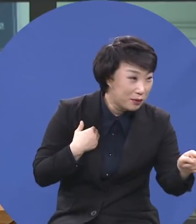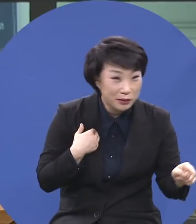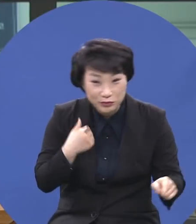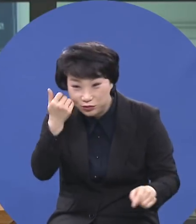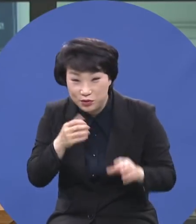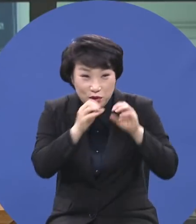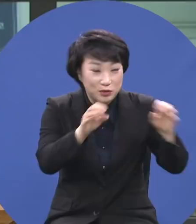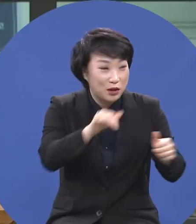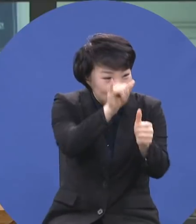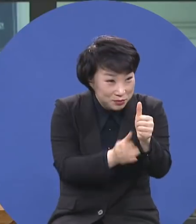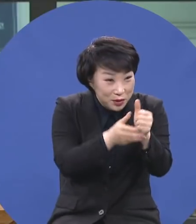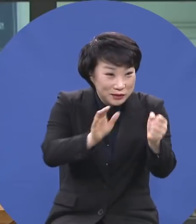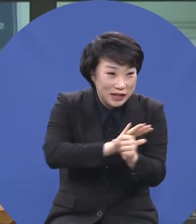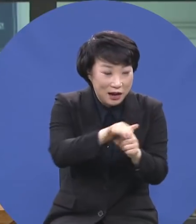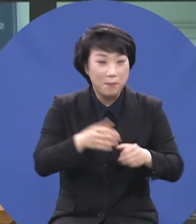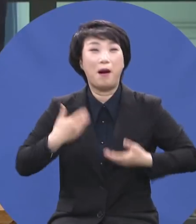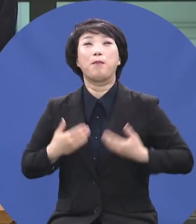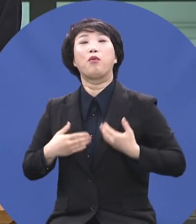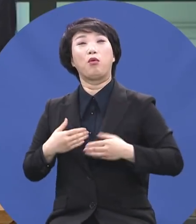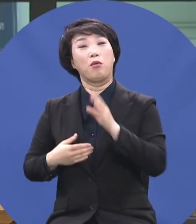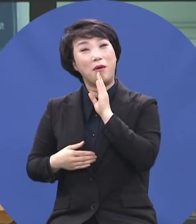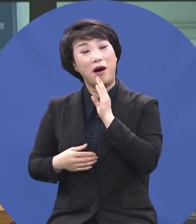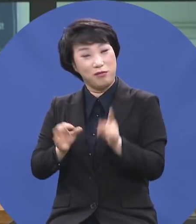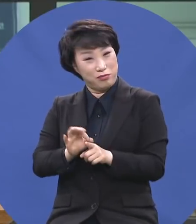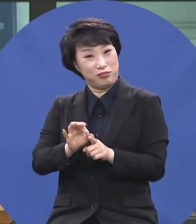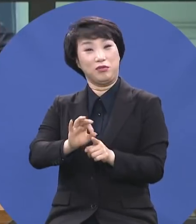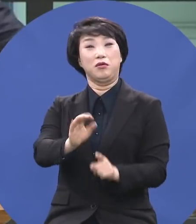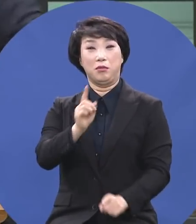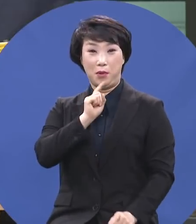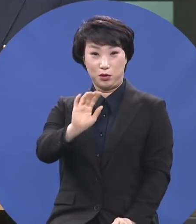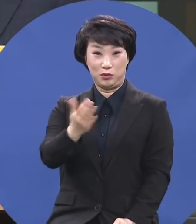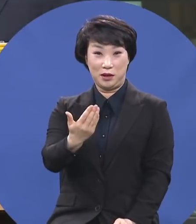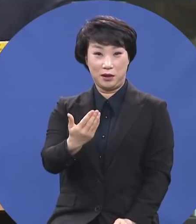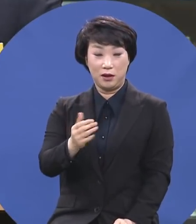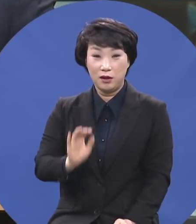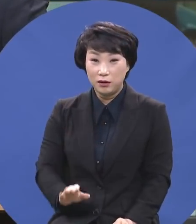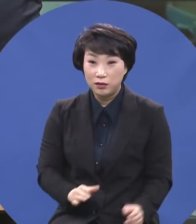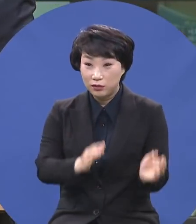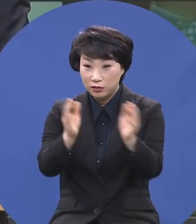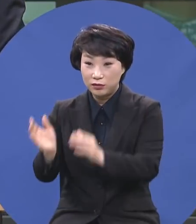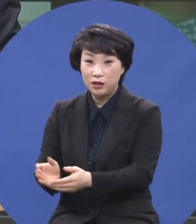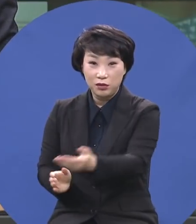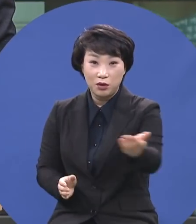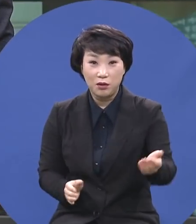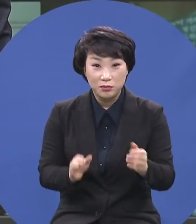전도하고 섬기고 사랑하고 바쁘지. 진짜 수다스럽지. 근데